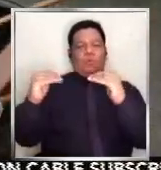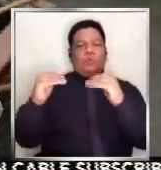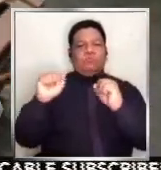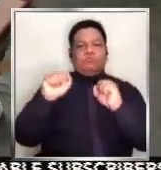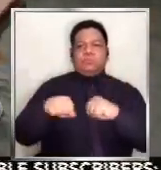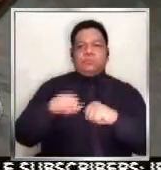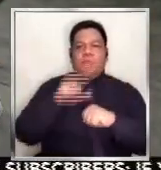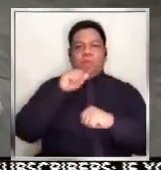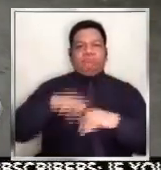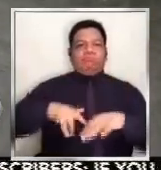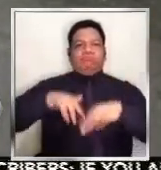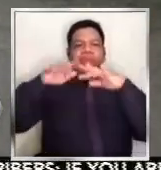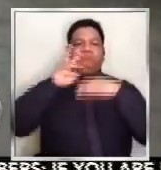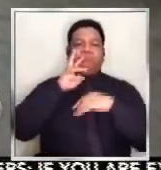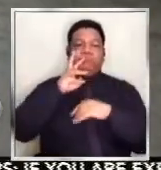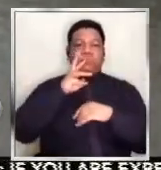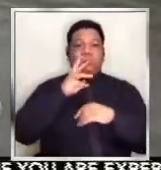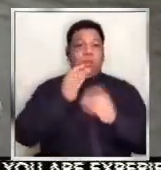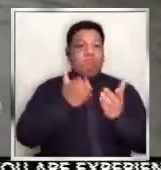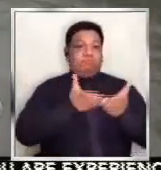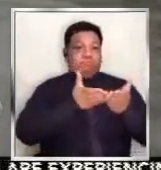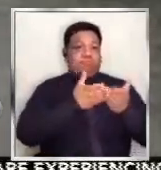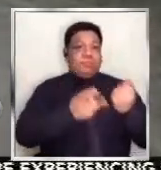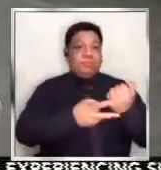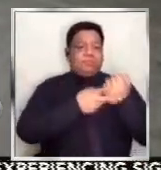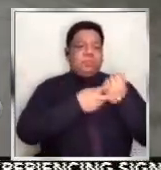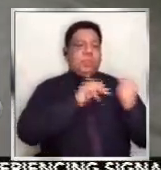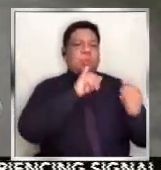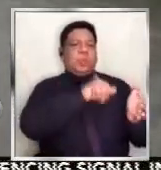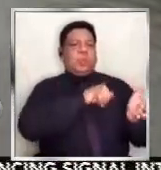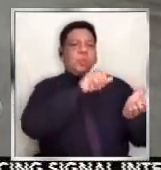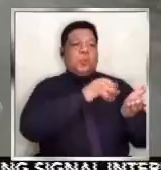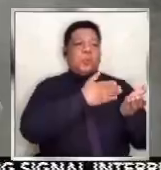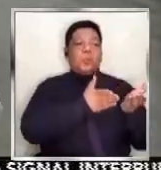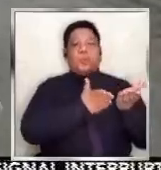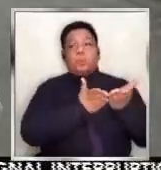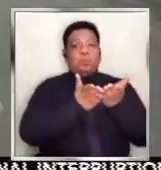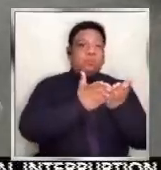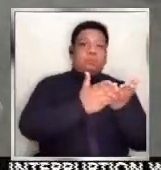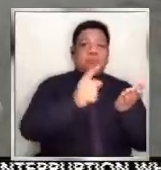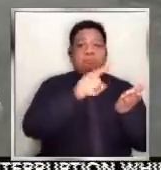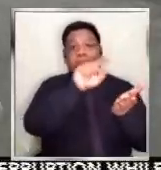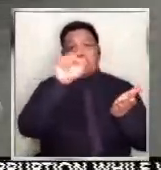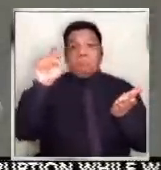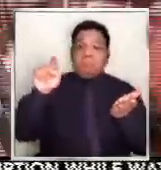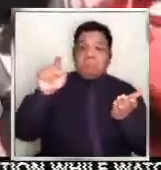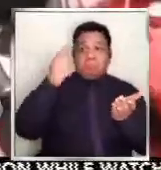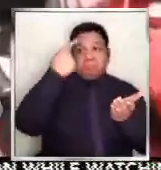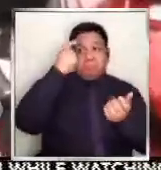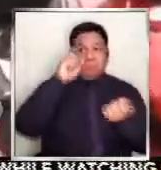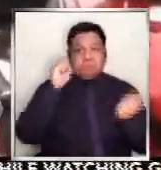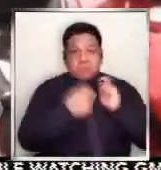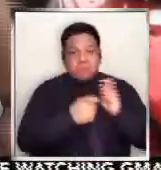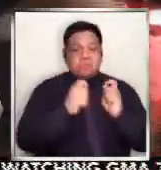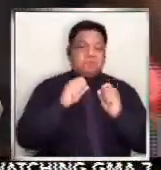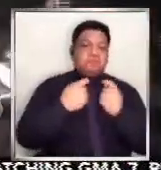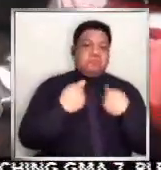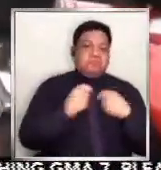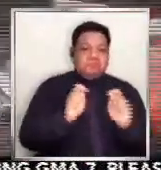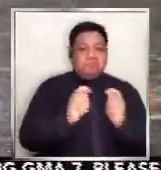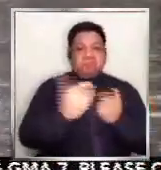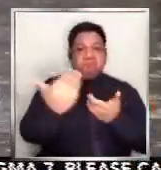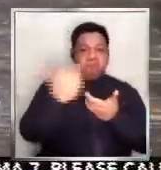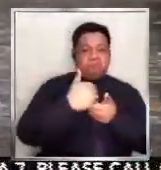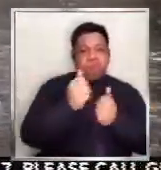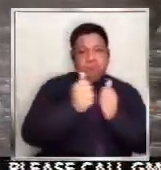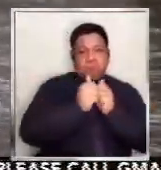Kaya ang bangkang pang-rescue nakatambay lang at paikot-ikot sakaling may magbago ang isip para lumikas. Sa Barangay Santo Domingo naman